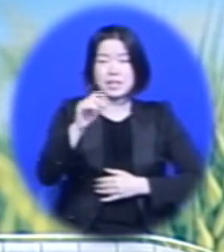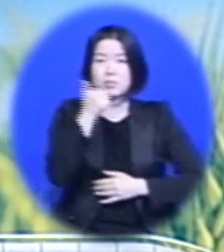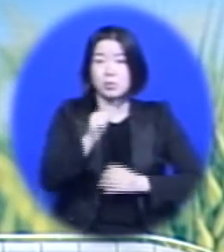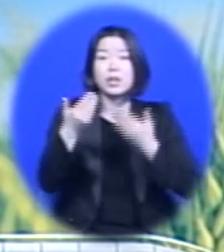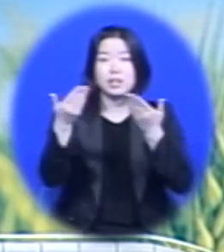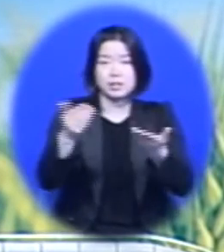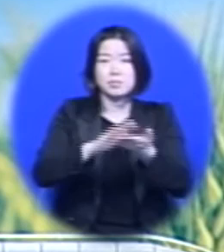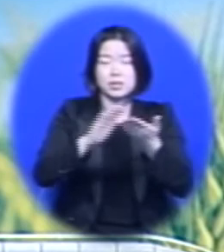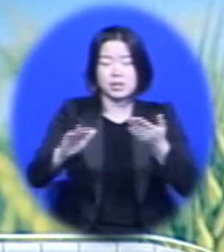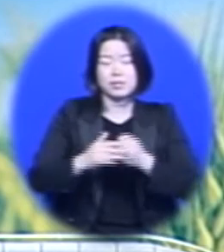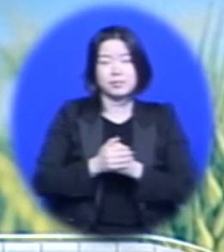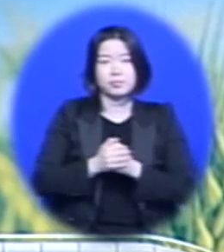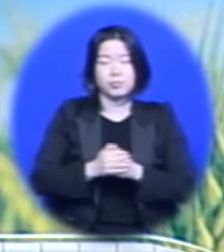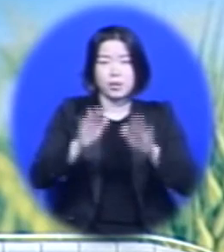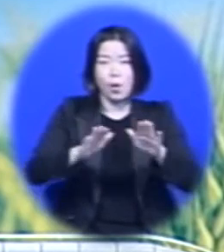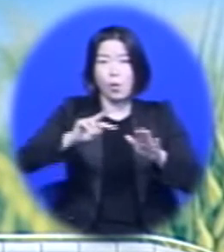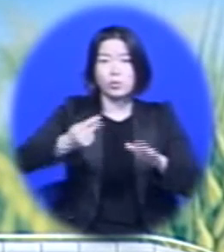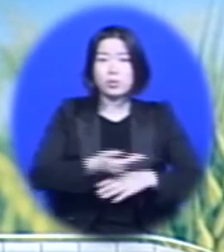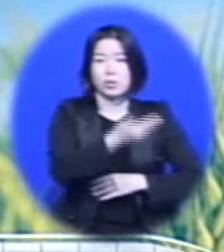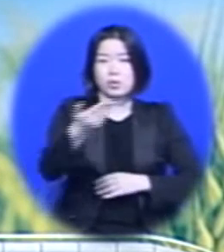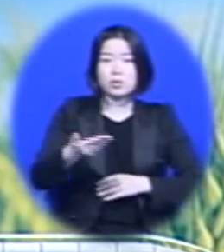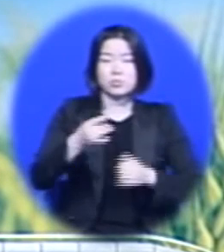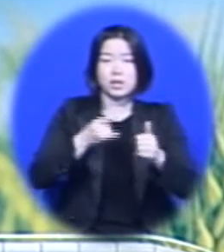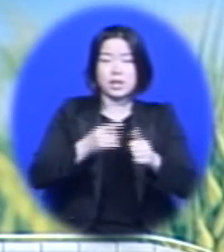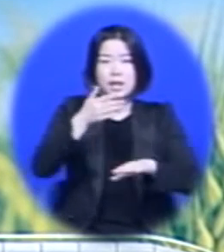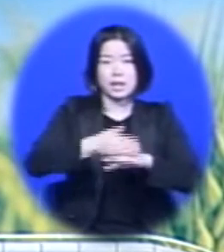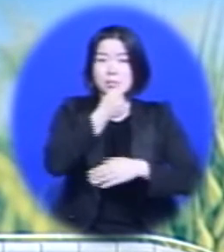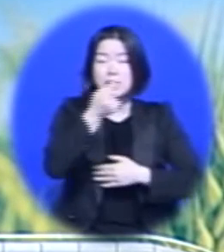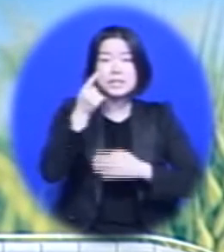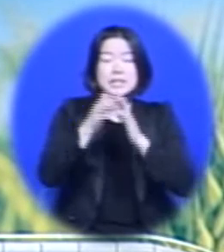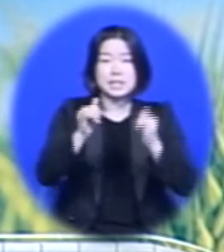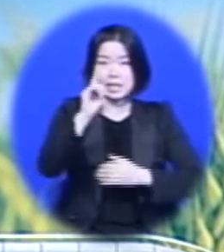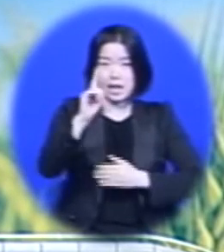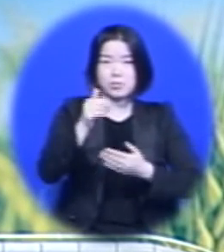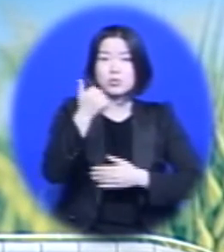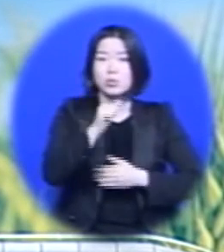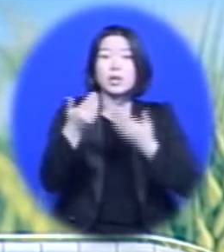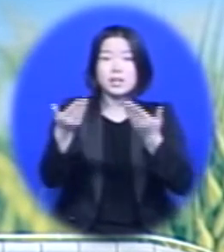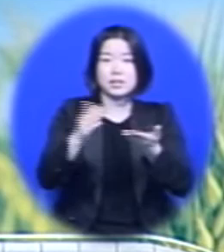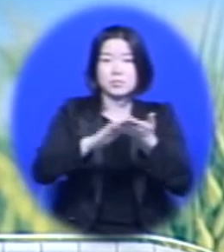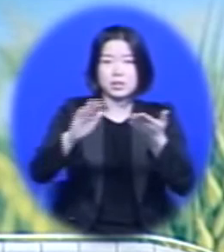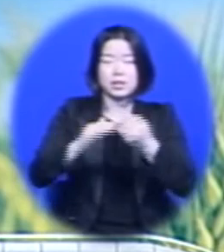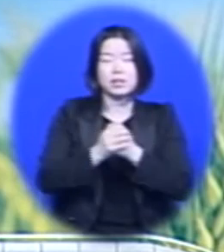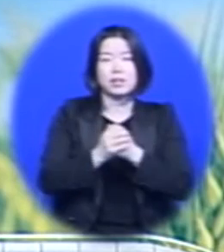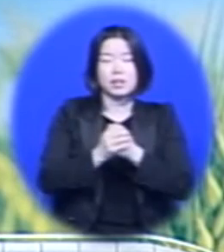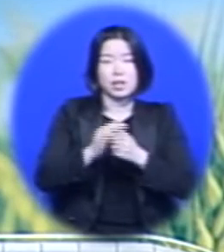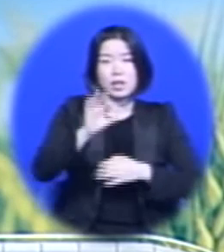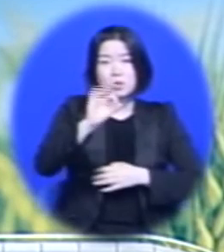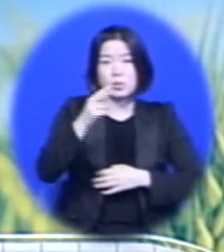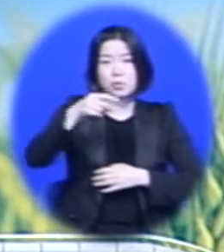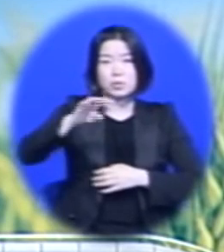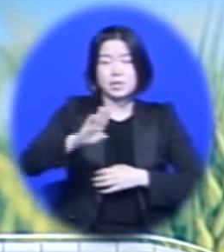소개를 했습니다. 오늘도 여러분에게 감사의 증인 한 분을 소개하려고 합니다.